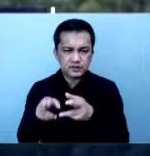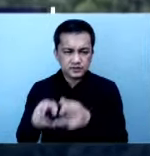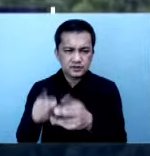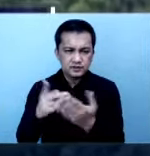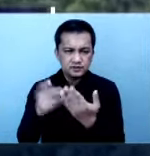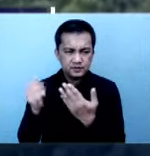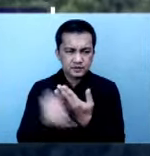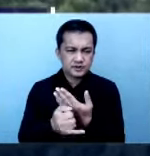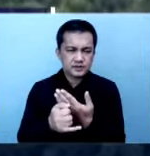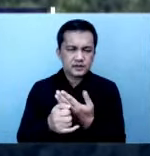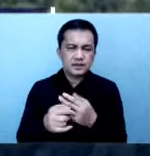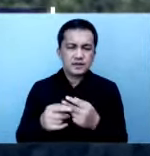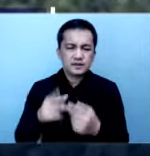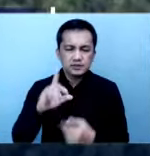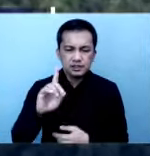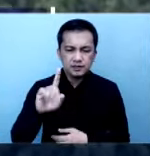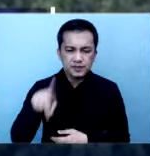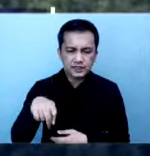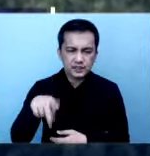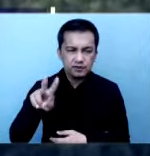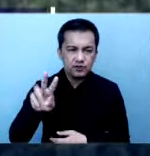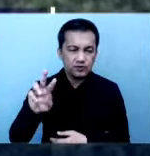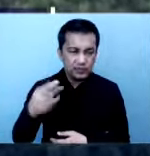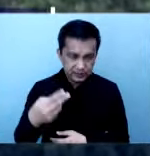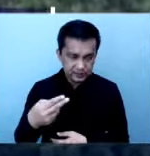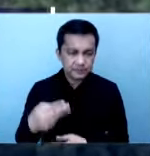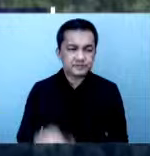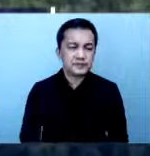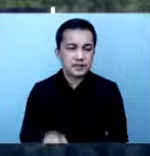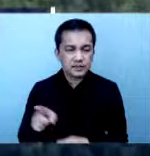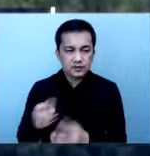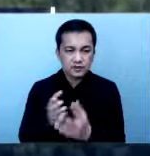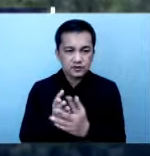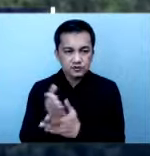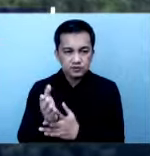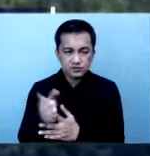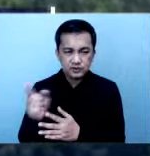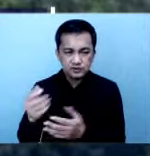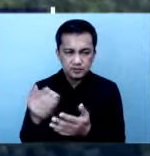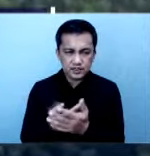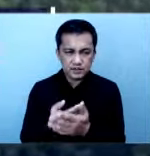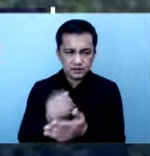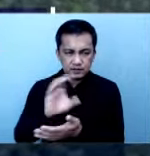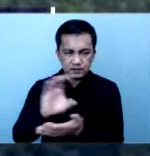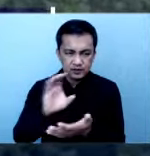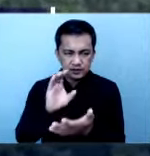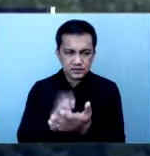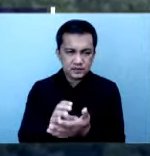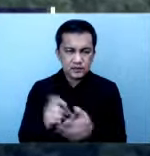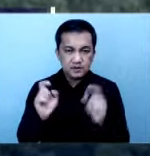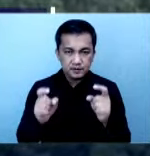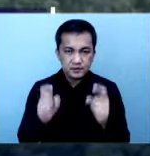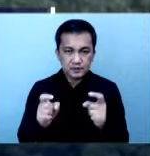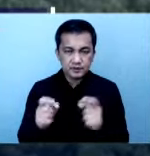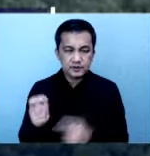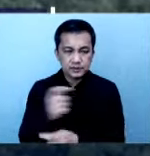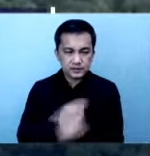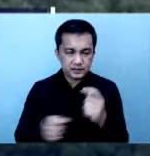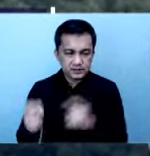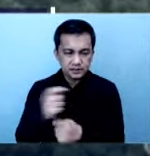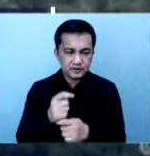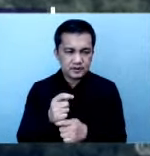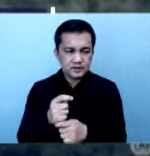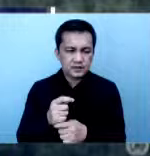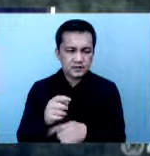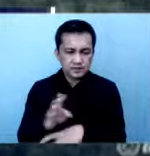of Public Works and Highways o DPWH. Sa pamamagitan daw ng bagong kapitolyo, mapapabilis ang mga transaksyon sa pagitan ng bayan